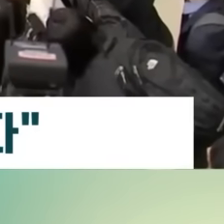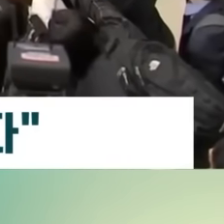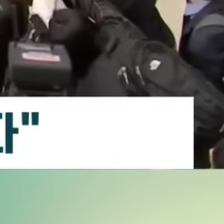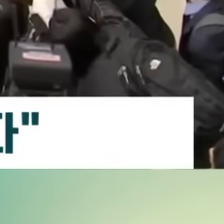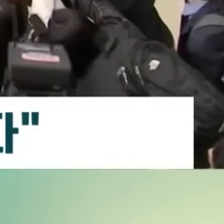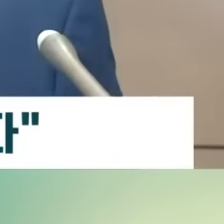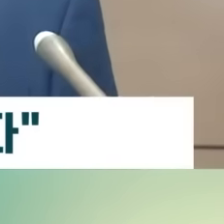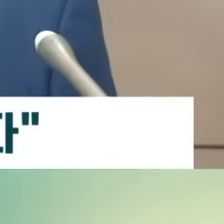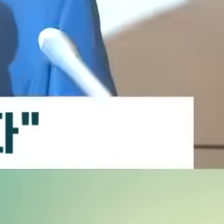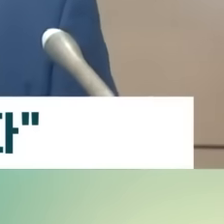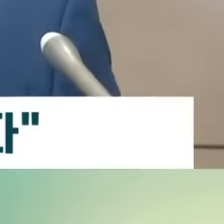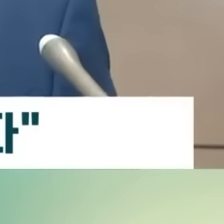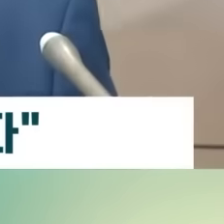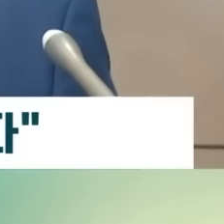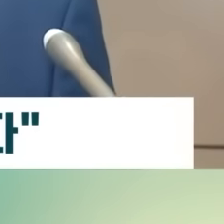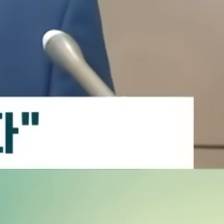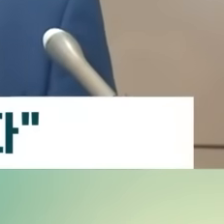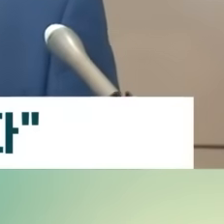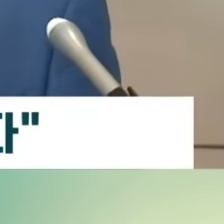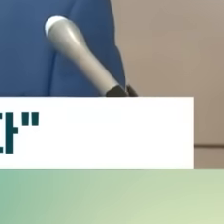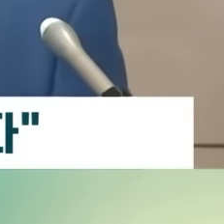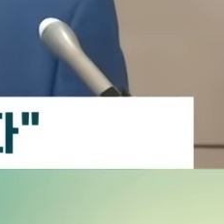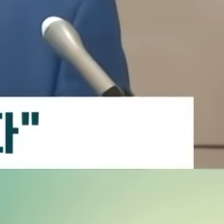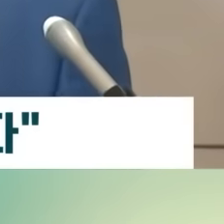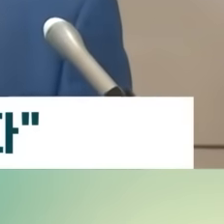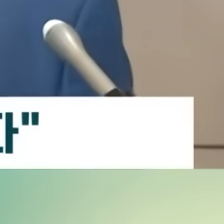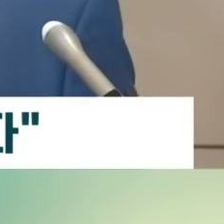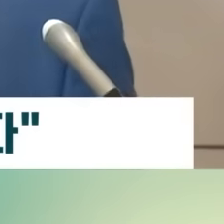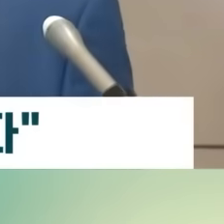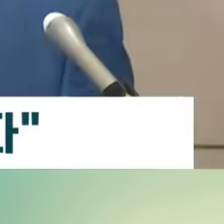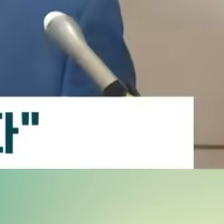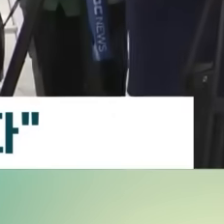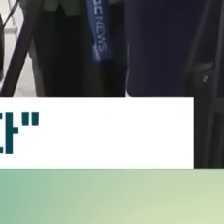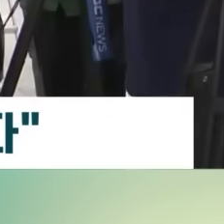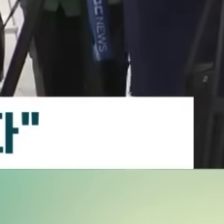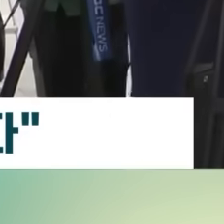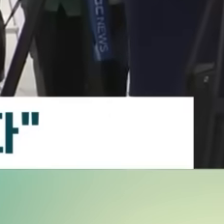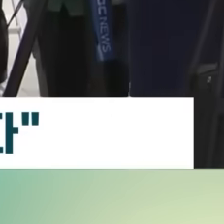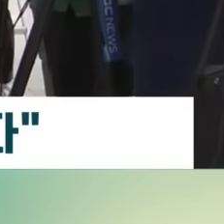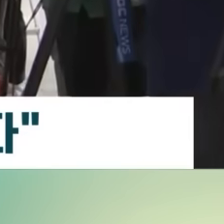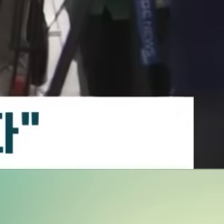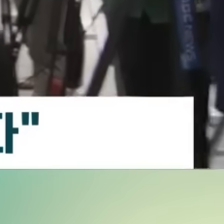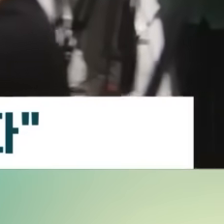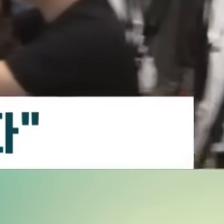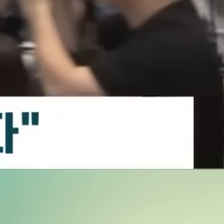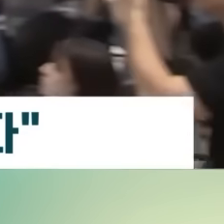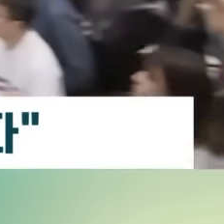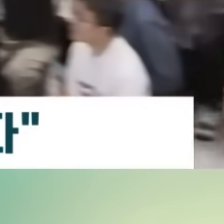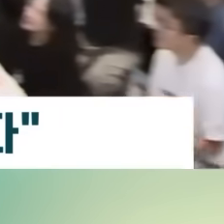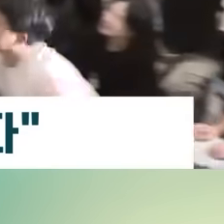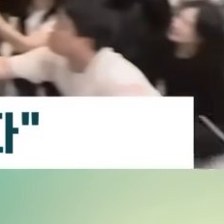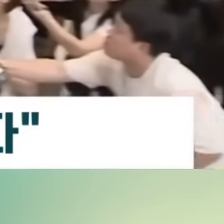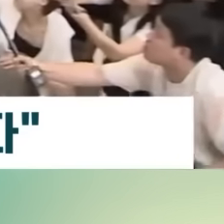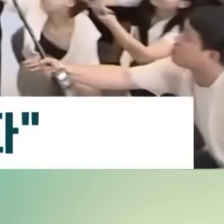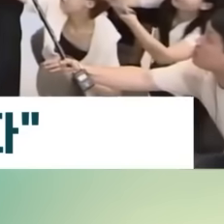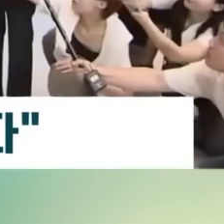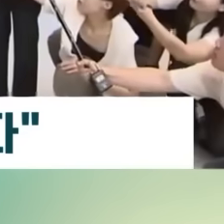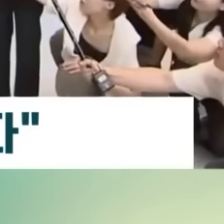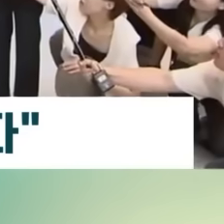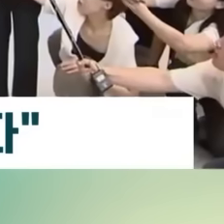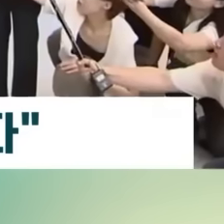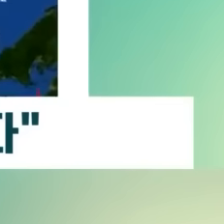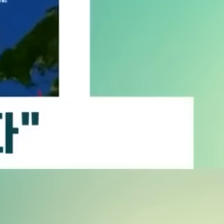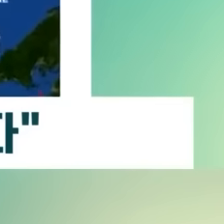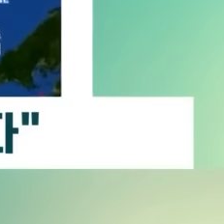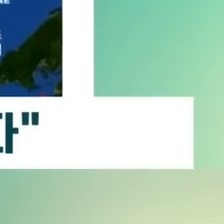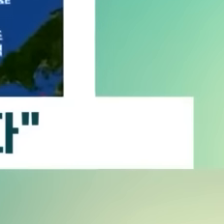있는 여러 전문가들과 수차례 검증 작업들을 거쳤다는 거예요 그리고 난 다음 여기에서 처음에는 물리 탐사 물리